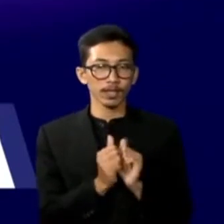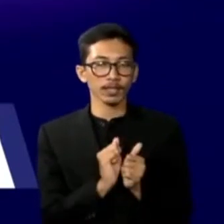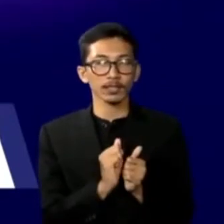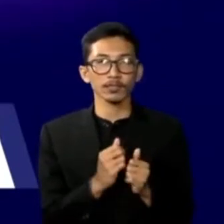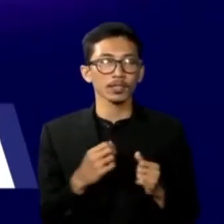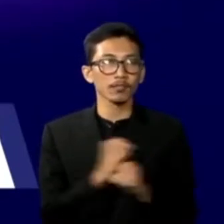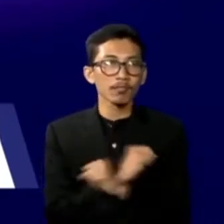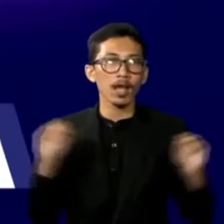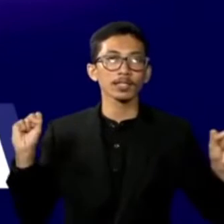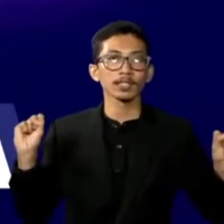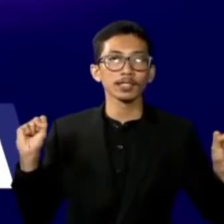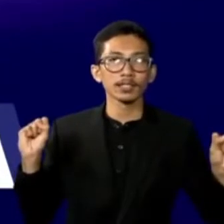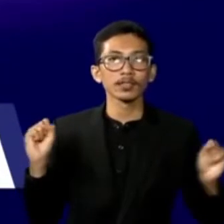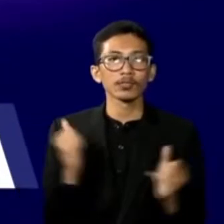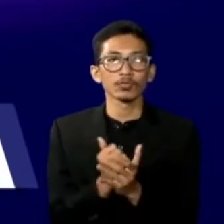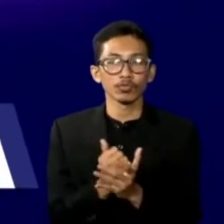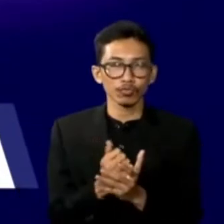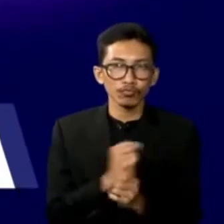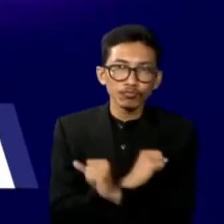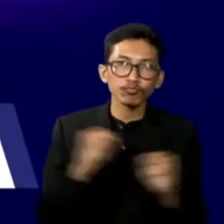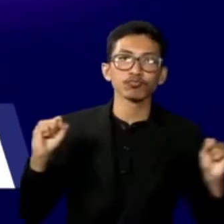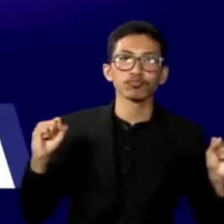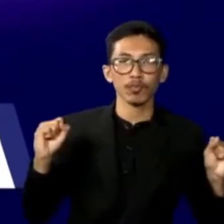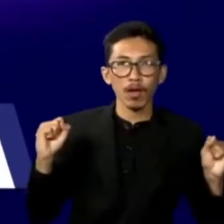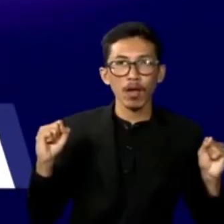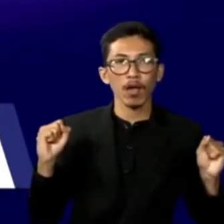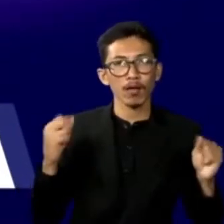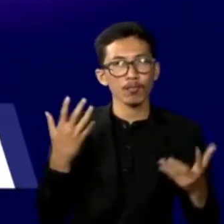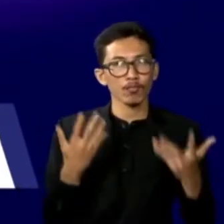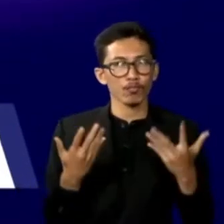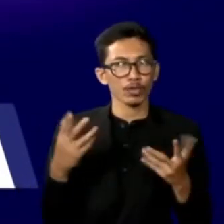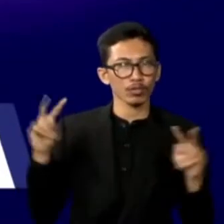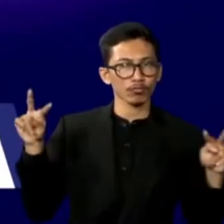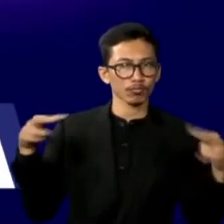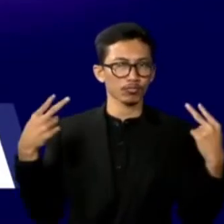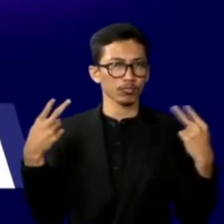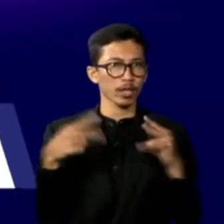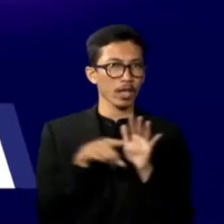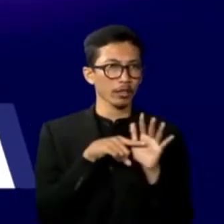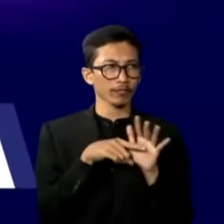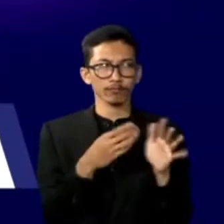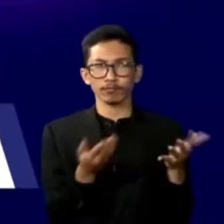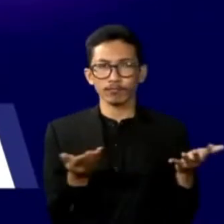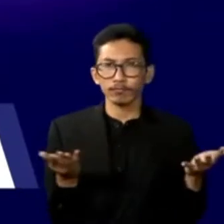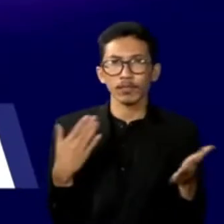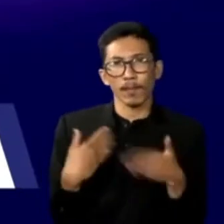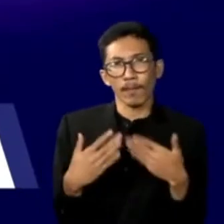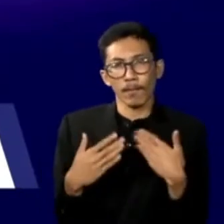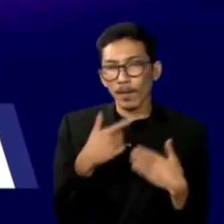dirinya untuk kemudian ada kemungkinan nanti dia mengalami hal-hal yang negatif tapi toh dia tahu ini untuk kepentingan